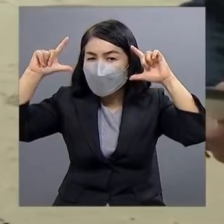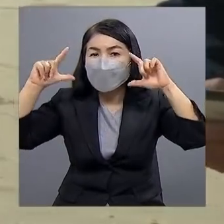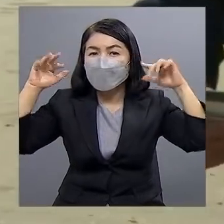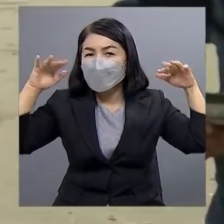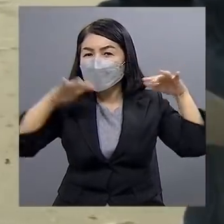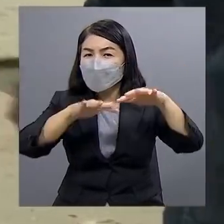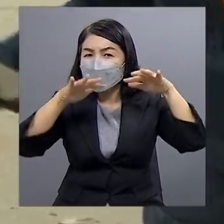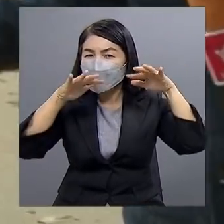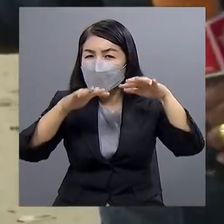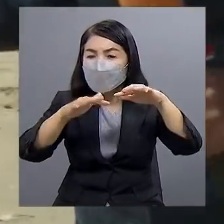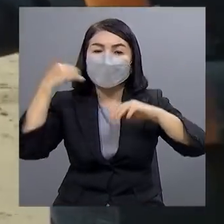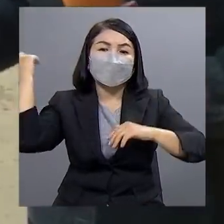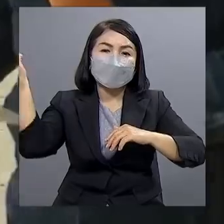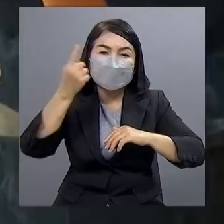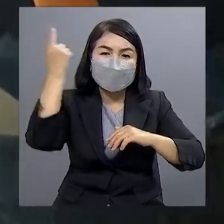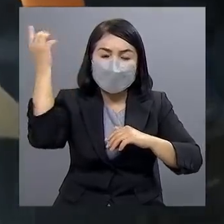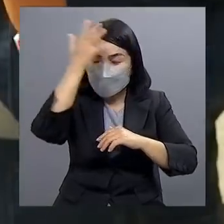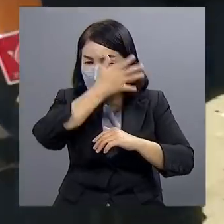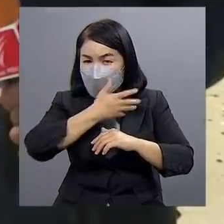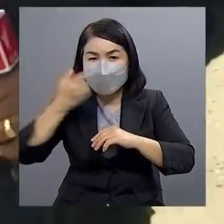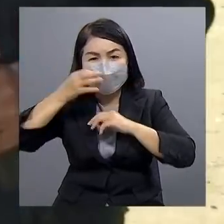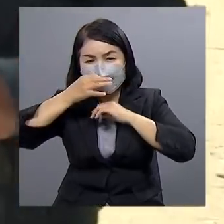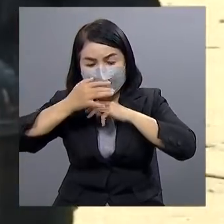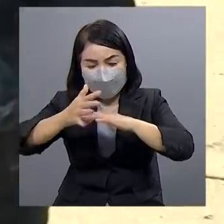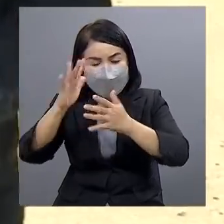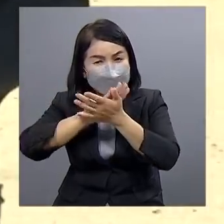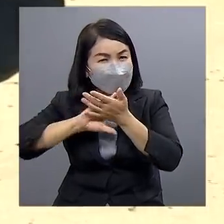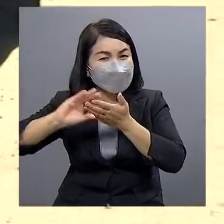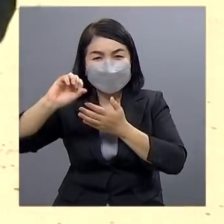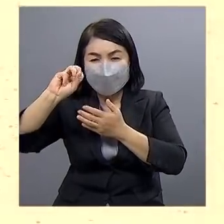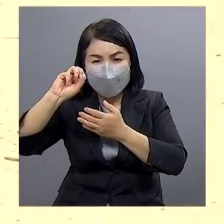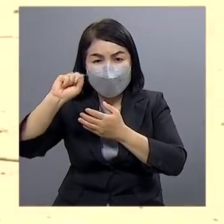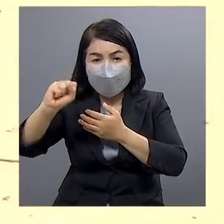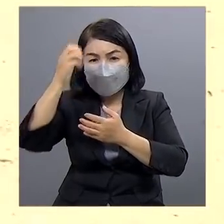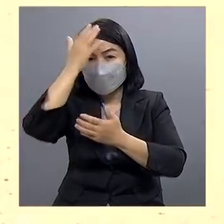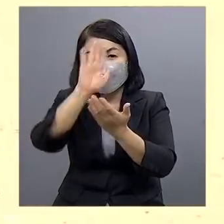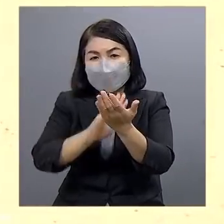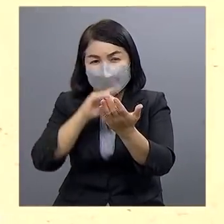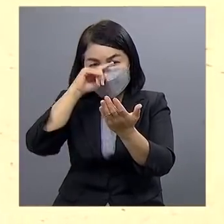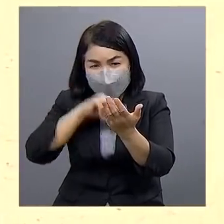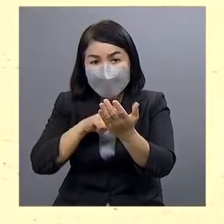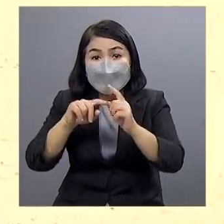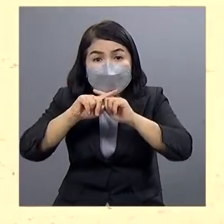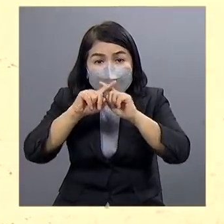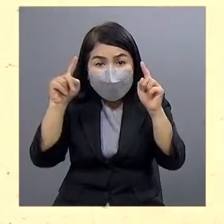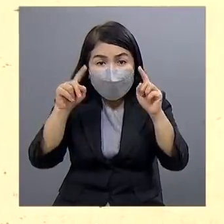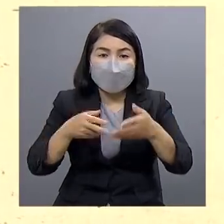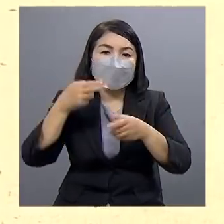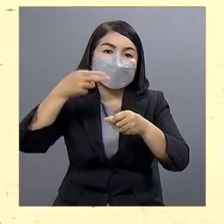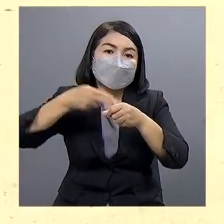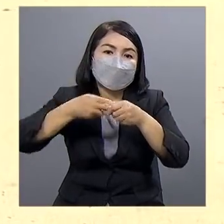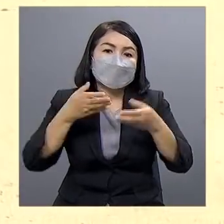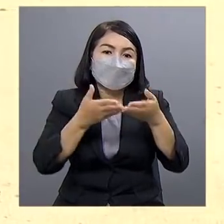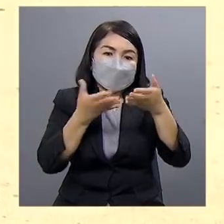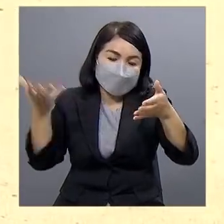หาดที่คุณภาพน้ำทะเลสะอาดที่สุดในประเทศไทยภาวะเหตุเรือน้ำมันอับปางลงและเริ่มมีน้ำมันรั่ว